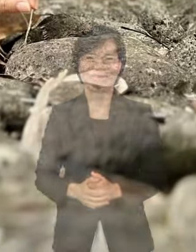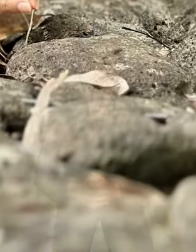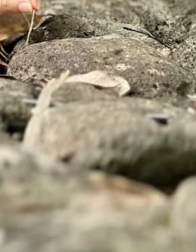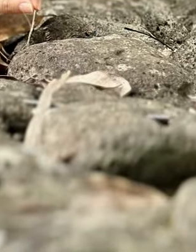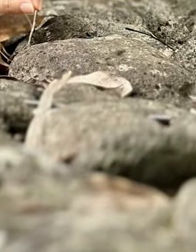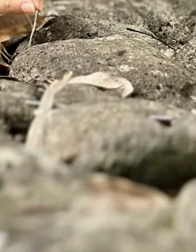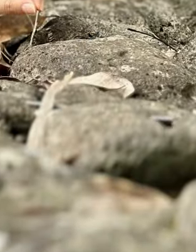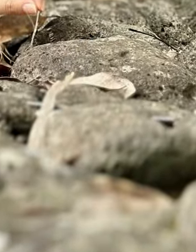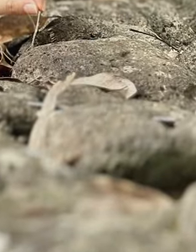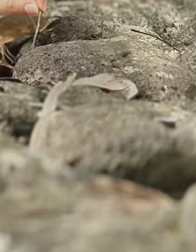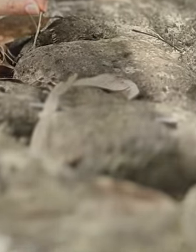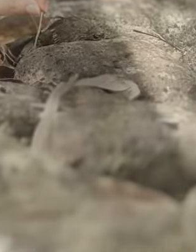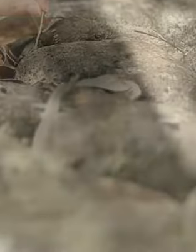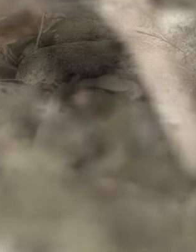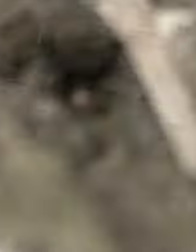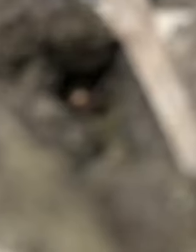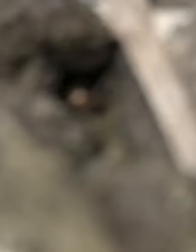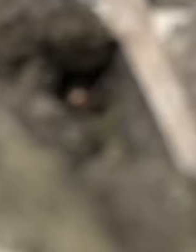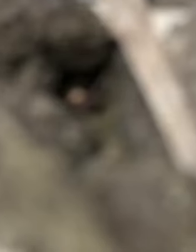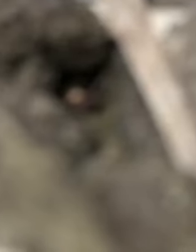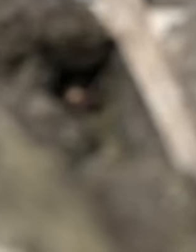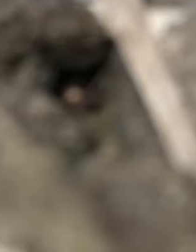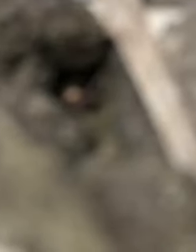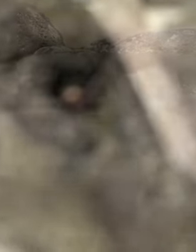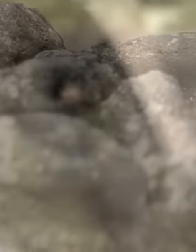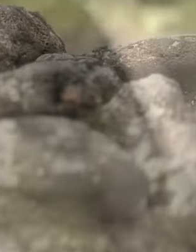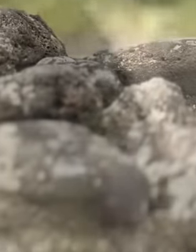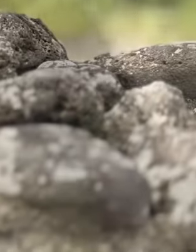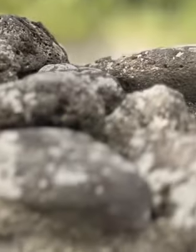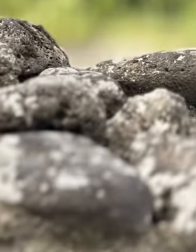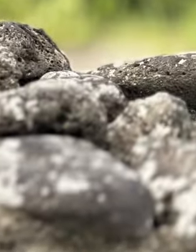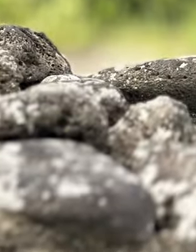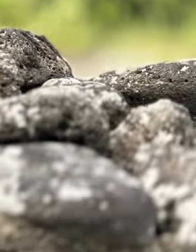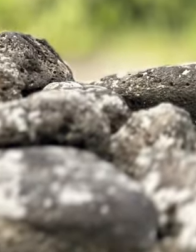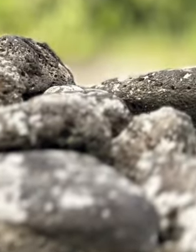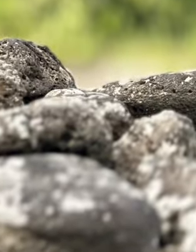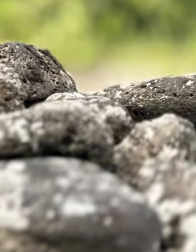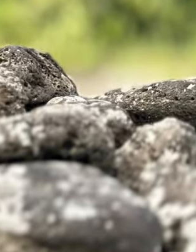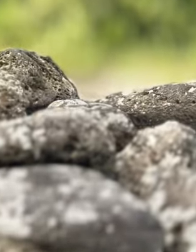꼬불꼬불 길을 따라 바람에 도 끄떡